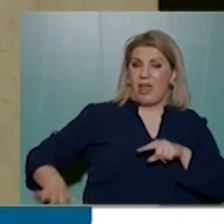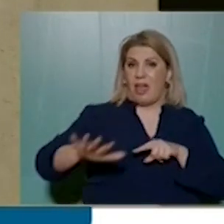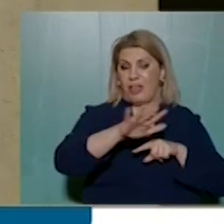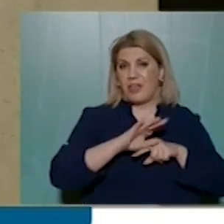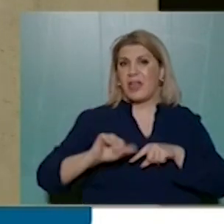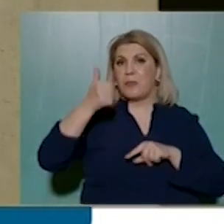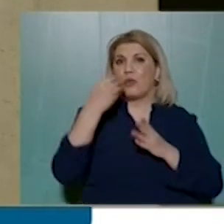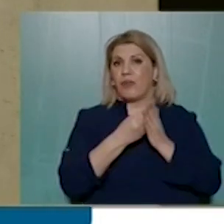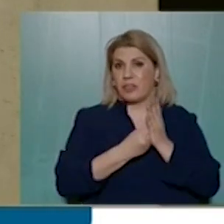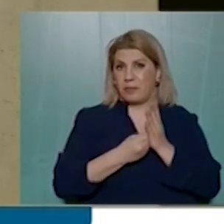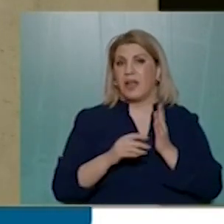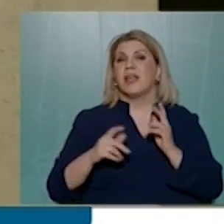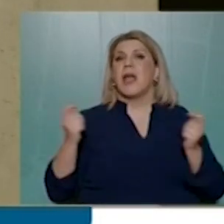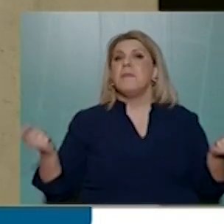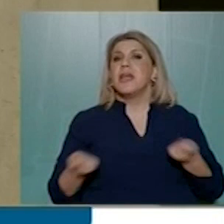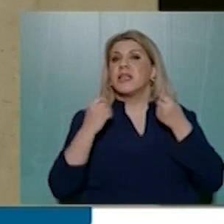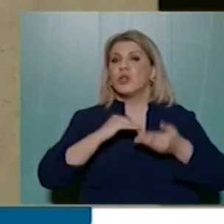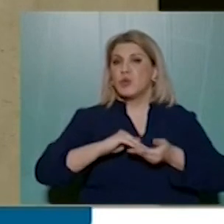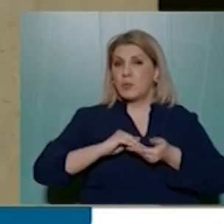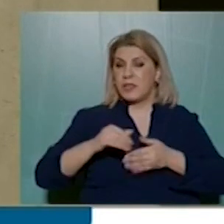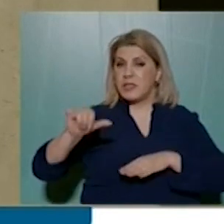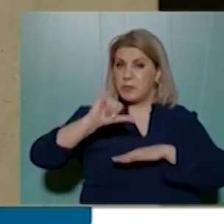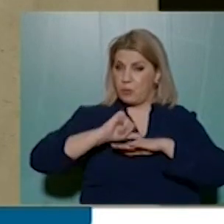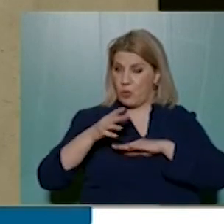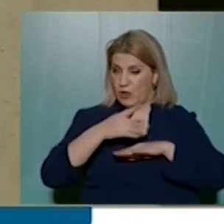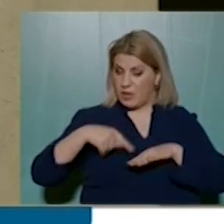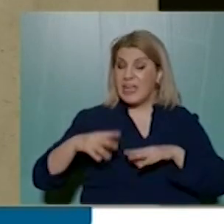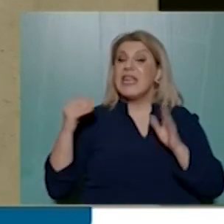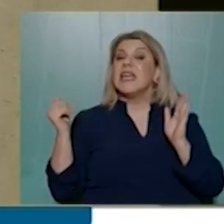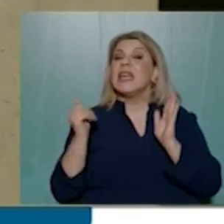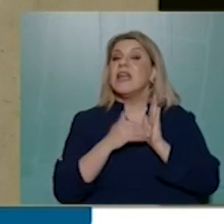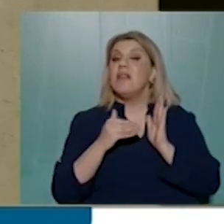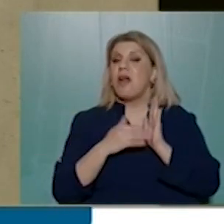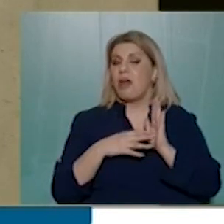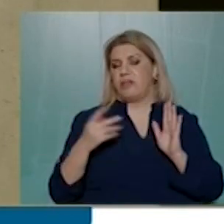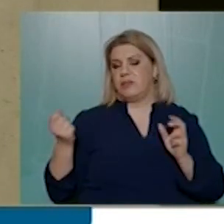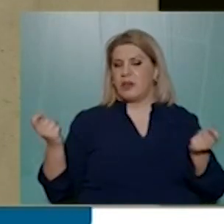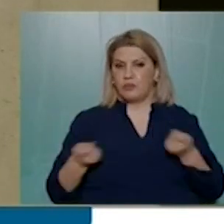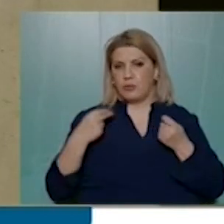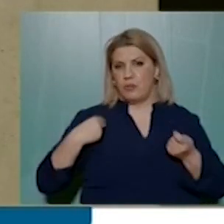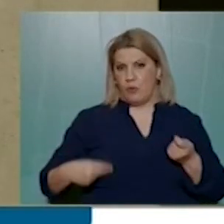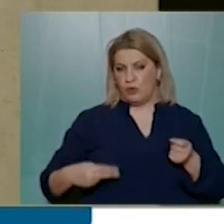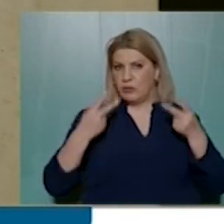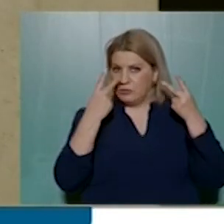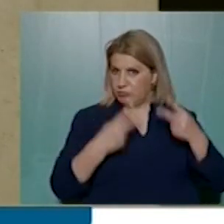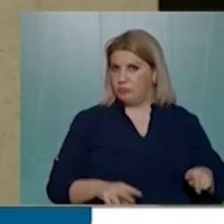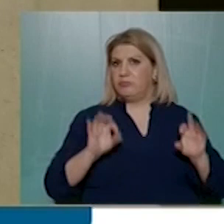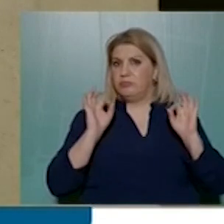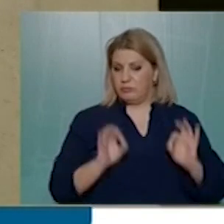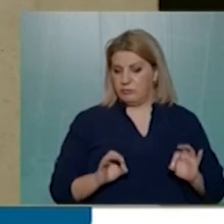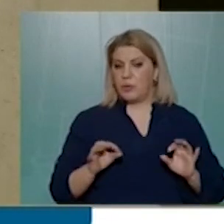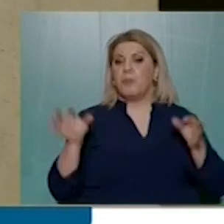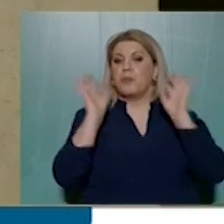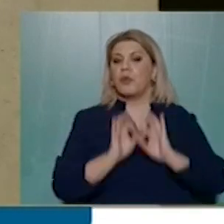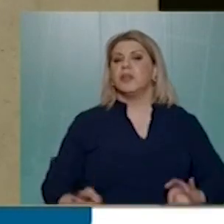πρωτοβάθμια κλαδικά και επιχειρησιακά σωματεία στην πόλη μας με χιλιάδες εργαζόμενους δημότες του δήμου θεσσαλονίκης